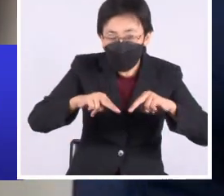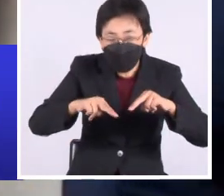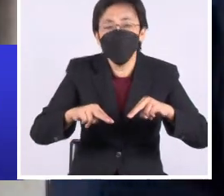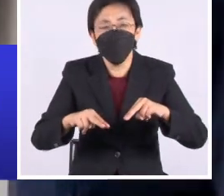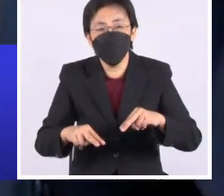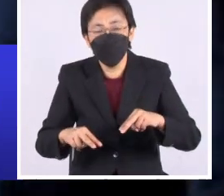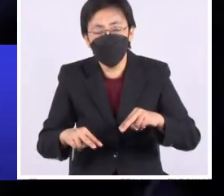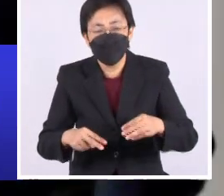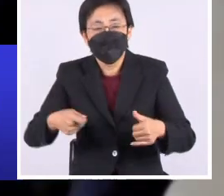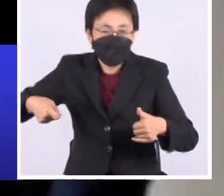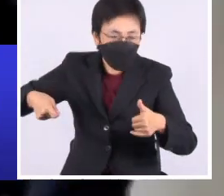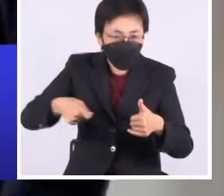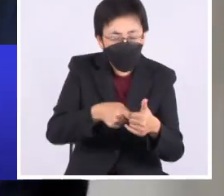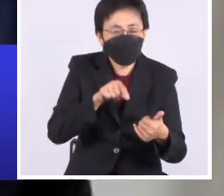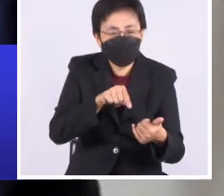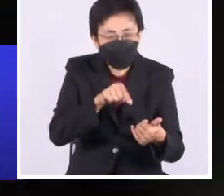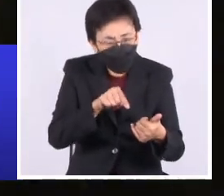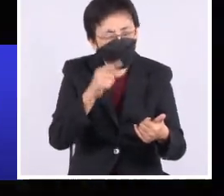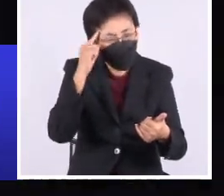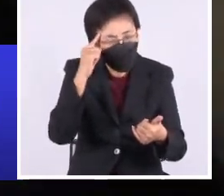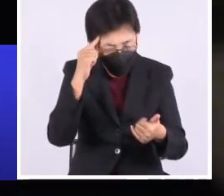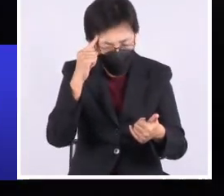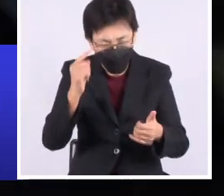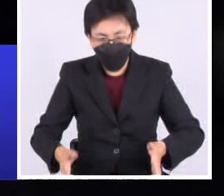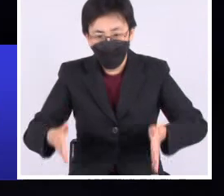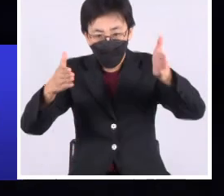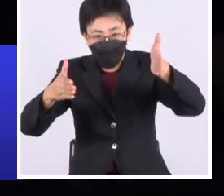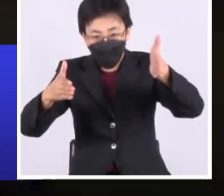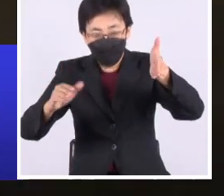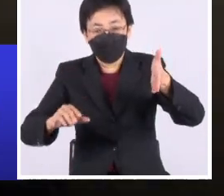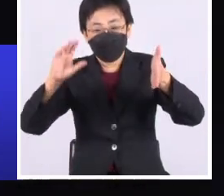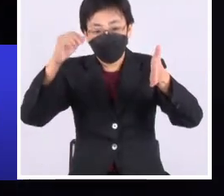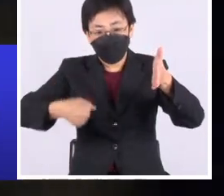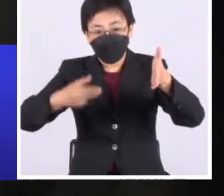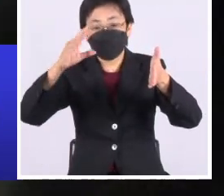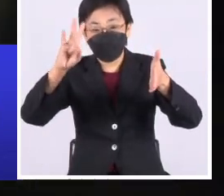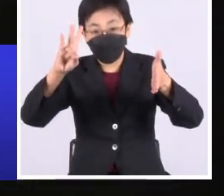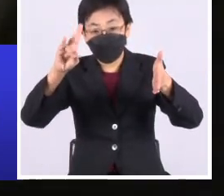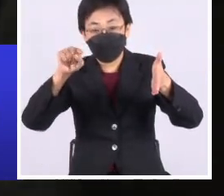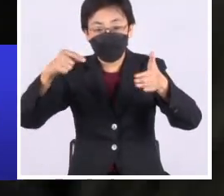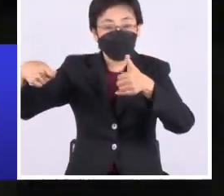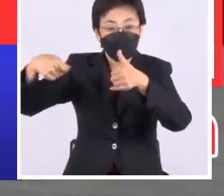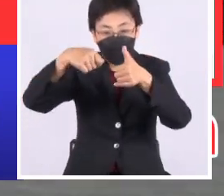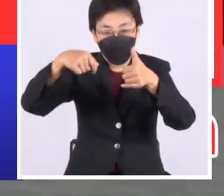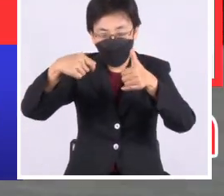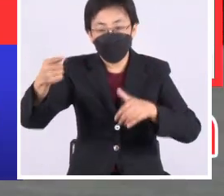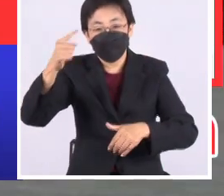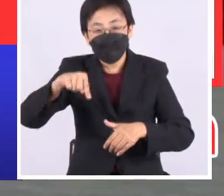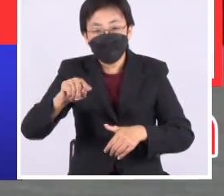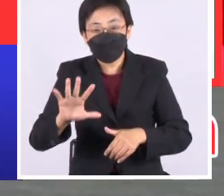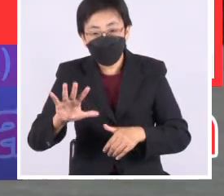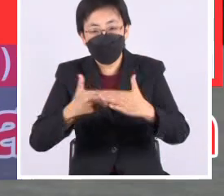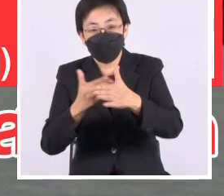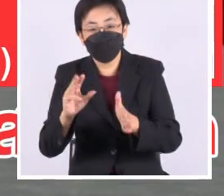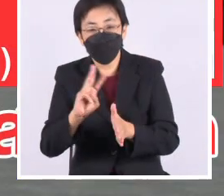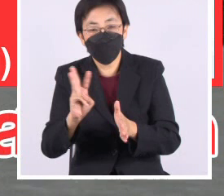านที่เกิดเหตุพบว่ามีความสัมพันธ์กันอยู่3ชั้นก็คือชั้นที่7นะครับซึ่งเป็นที่เกิดเหตุชั้น5เป็นห้องว่างที่ผู้